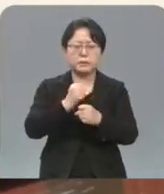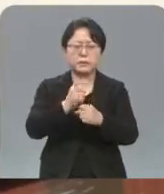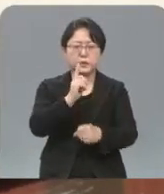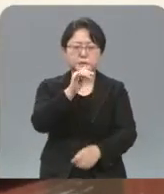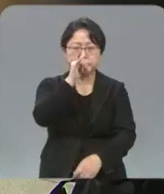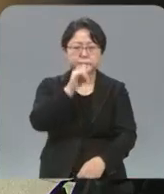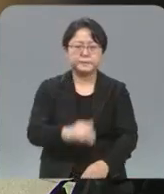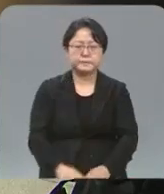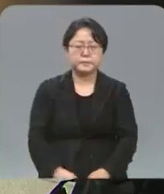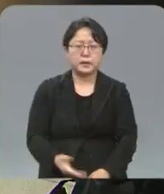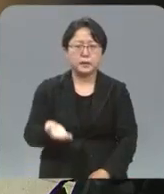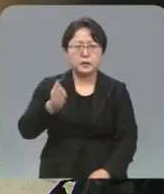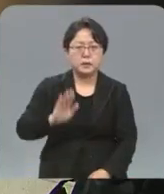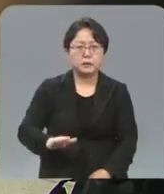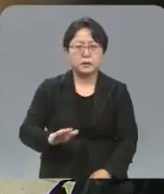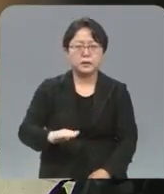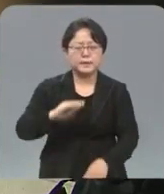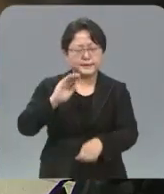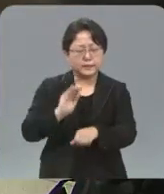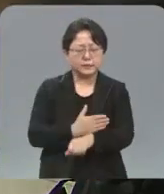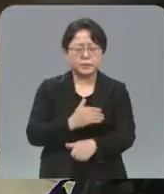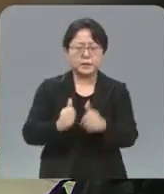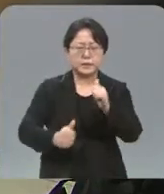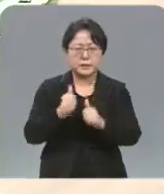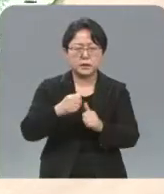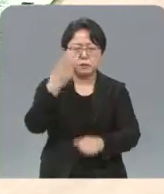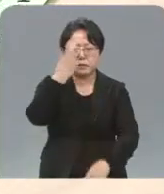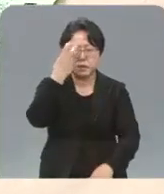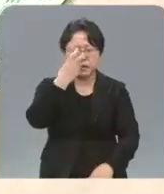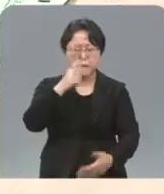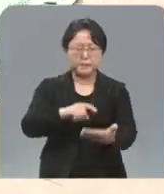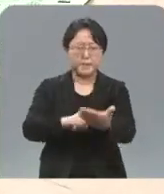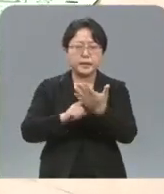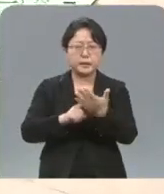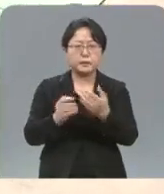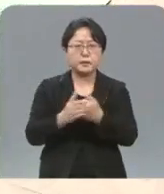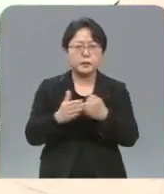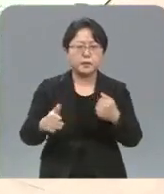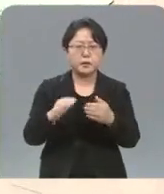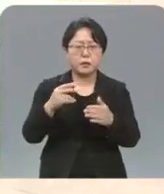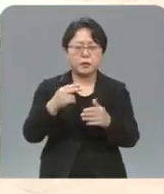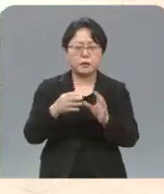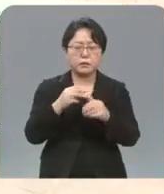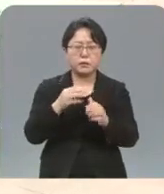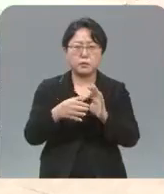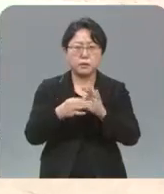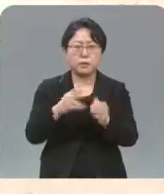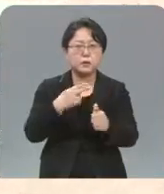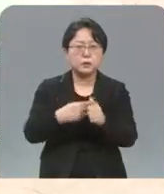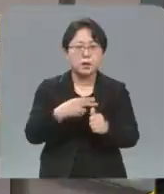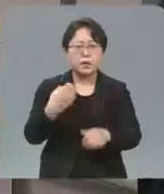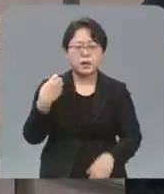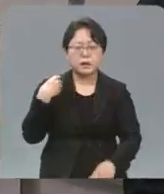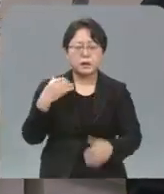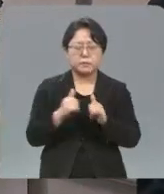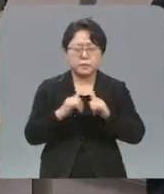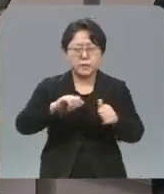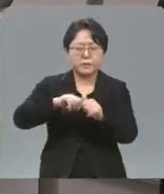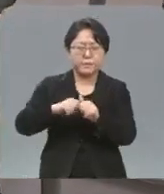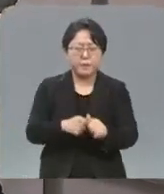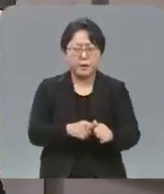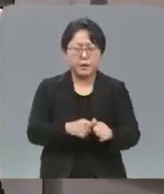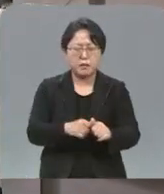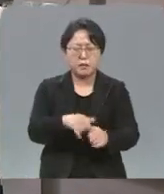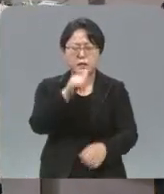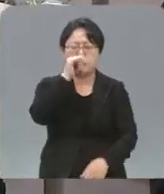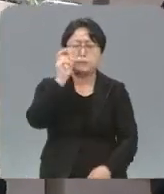밝혔습니다. 하지만 허술한 시험 보안 관리가 드러난 만큼 관련 교사와 학교 책임자의 징계는